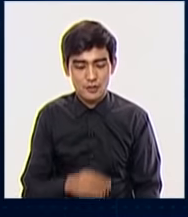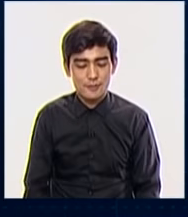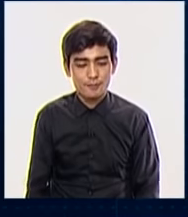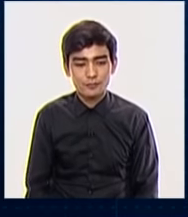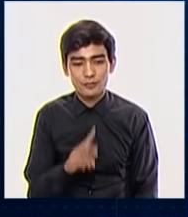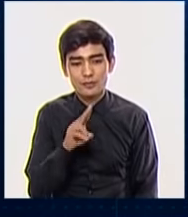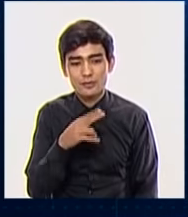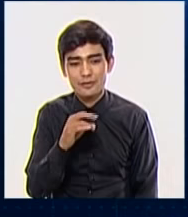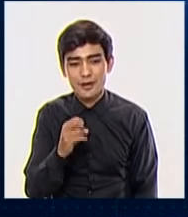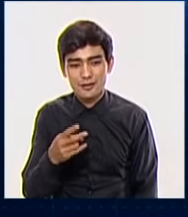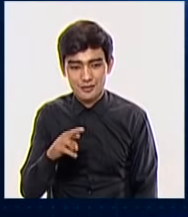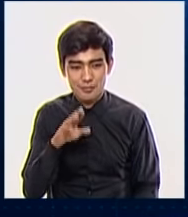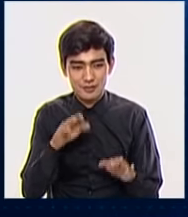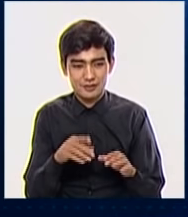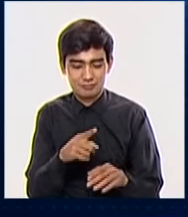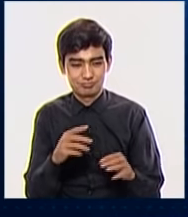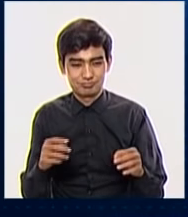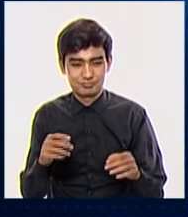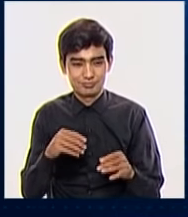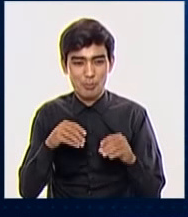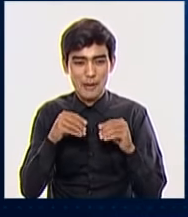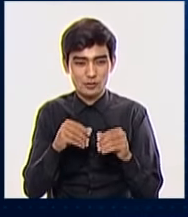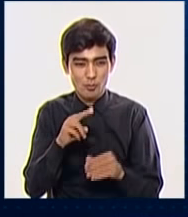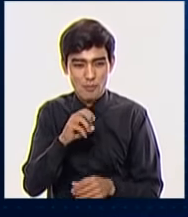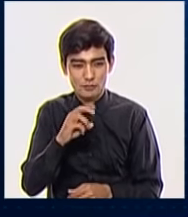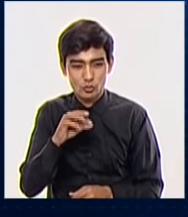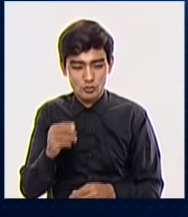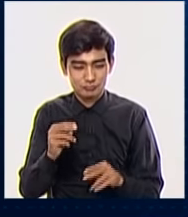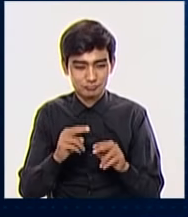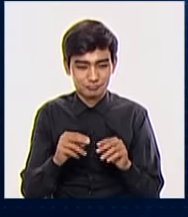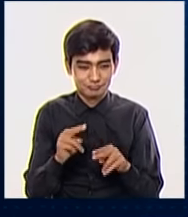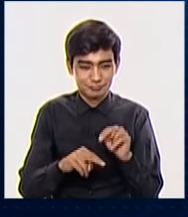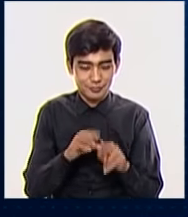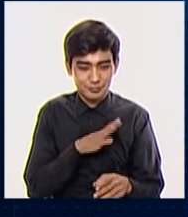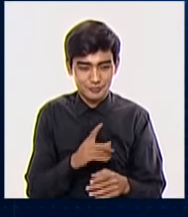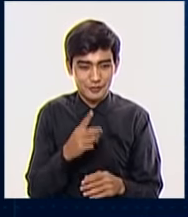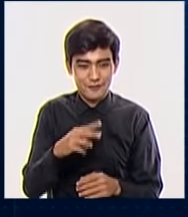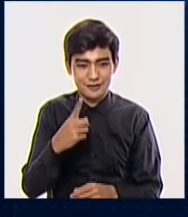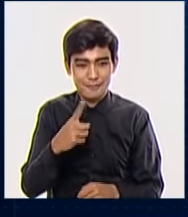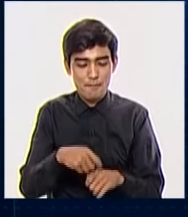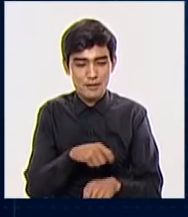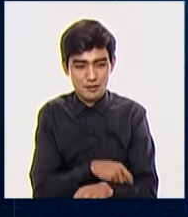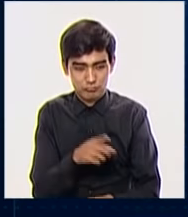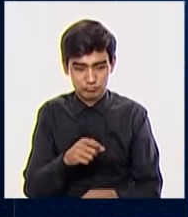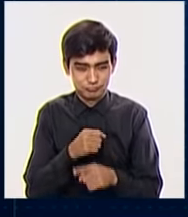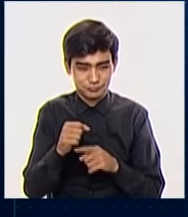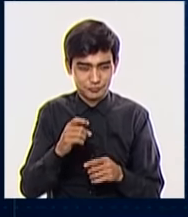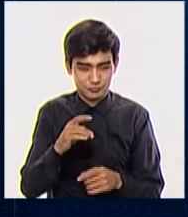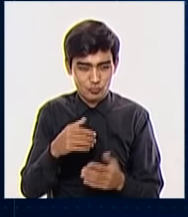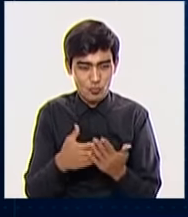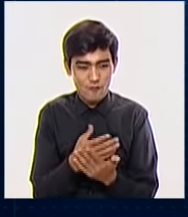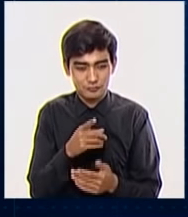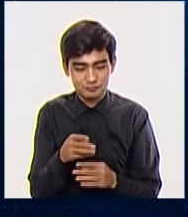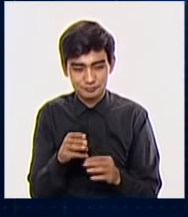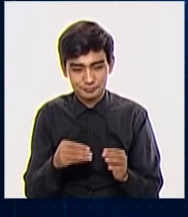Дании возвели песчаный замок, посвященный коронавирусу. Высота сооружения 21 метр. Это новый мировой рекорд. Замок